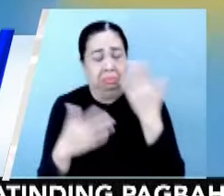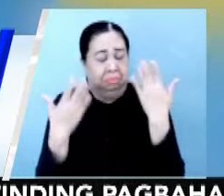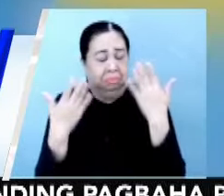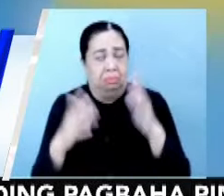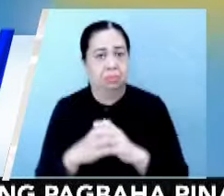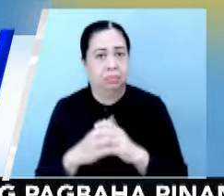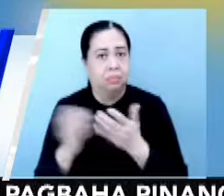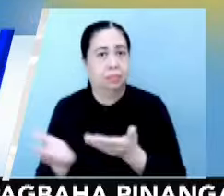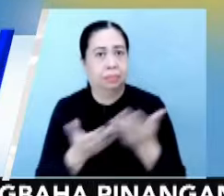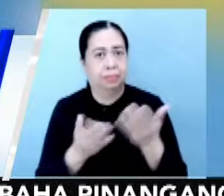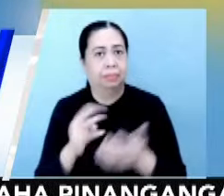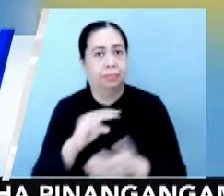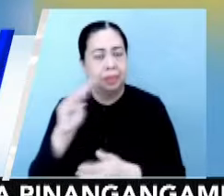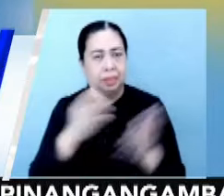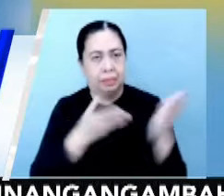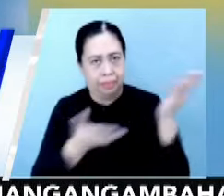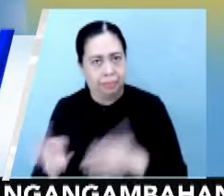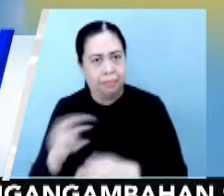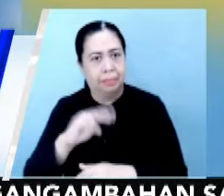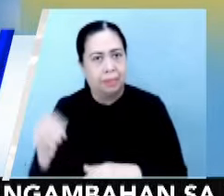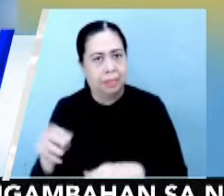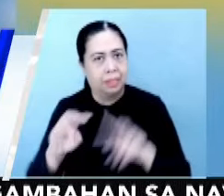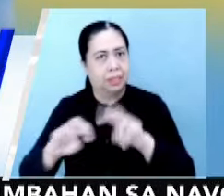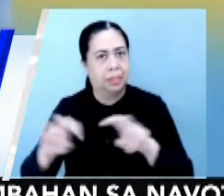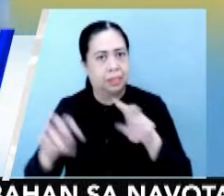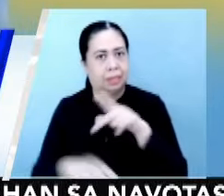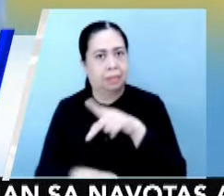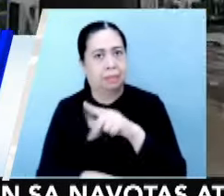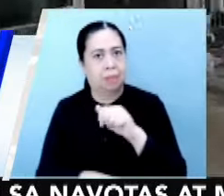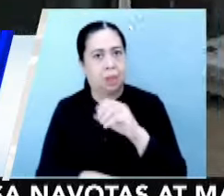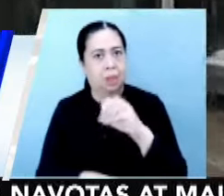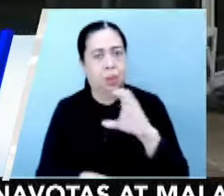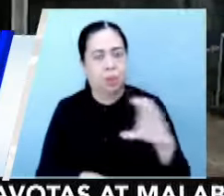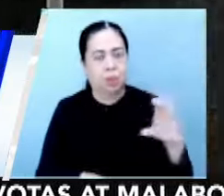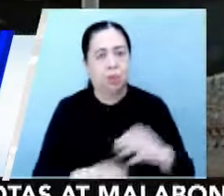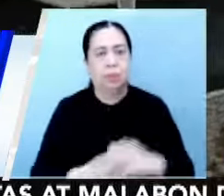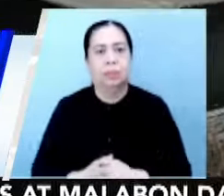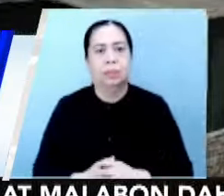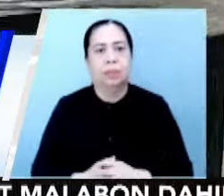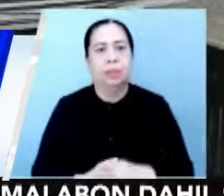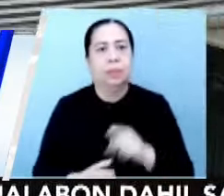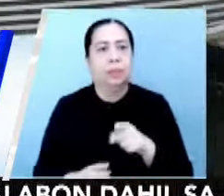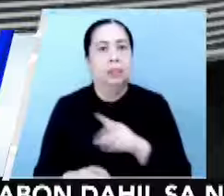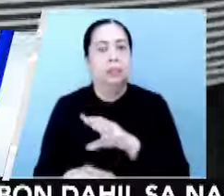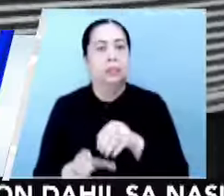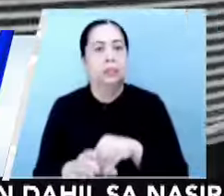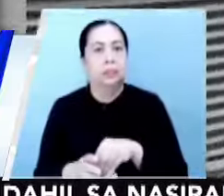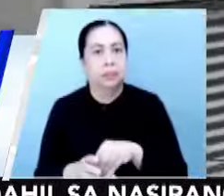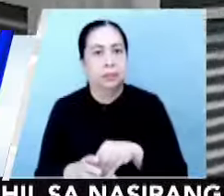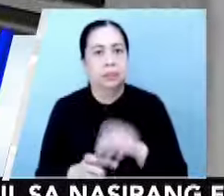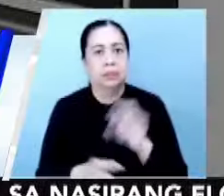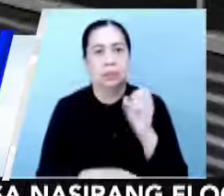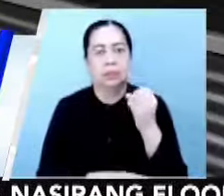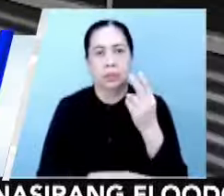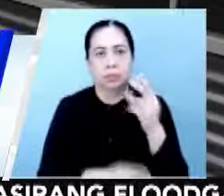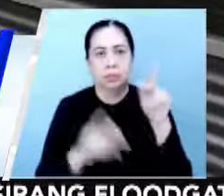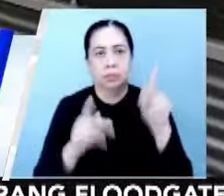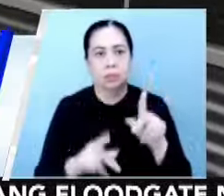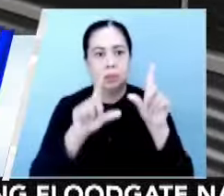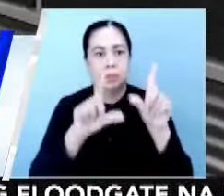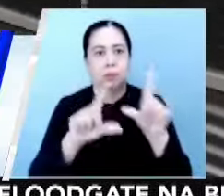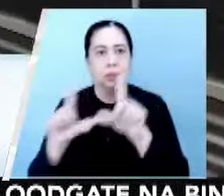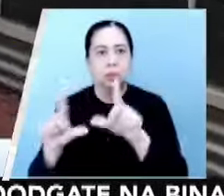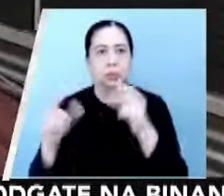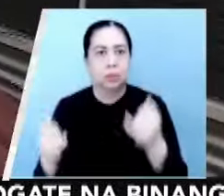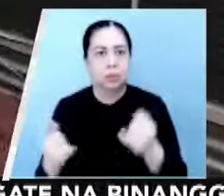sa Maynila para imbestigahan ng paok o presidential anti-organized crime Commission Isa siya sa lingaw persons of interest ngayon sa illegal